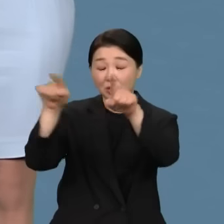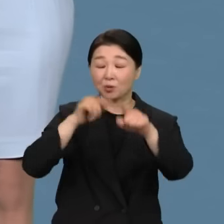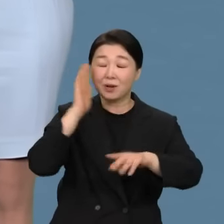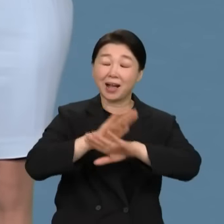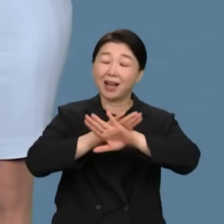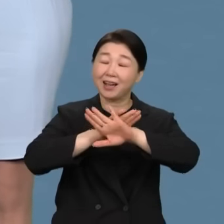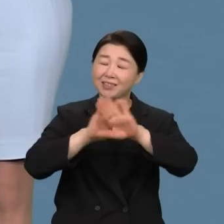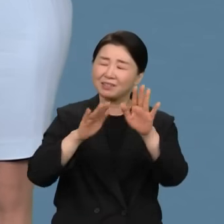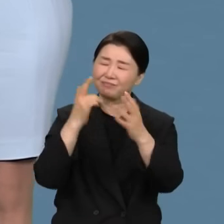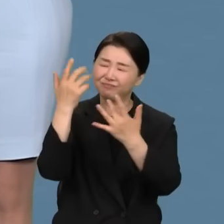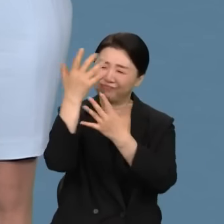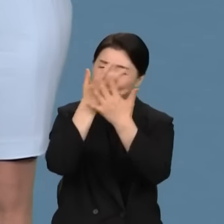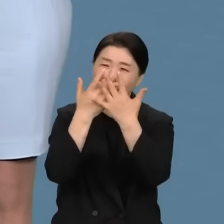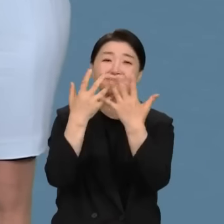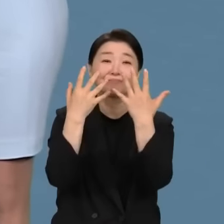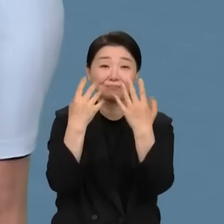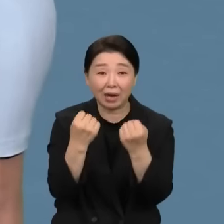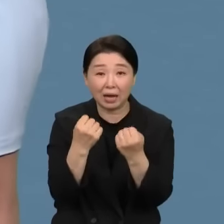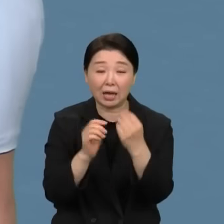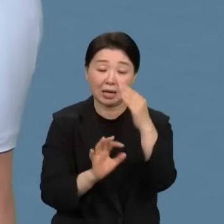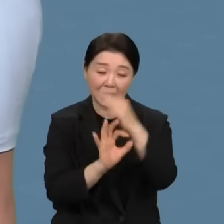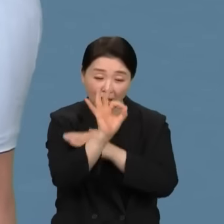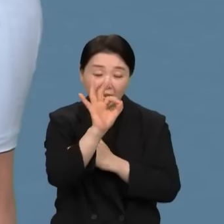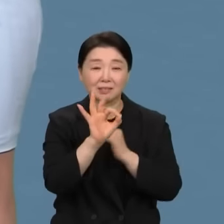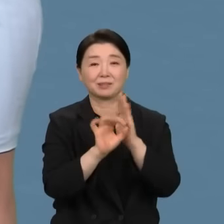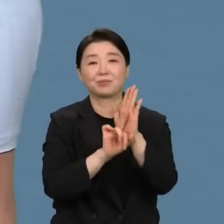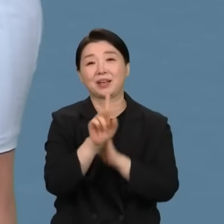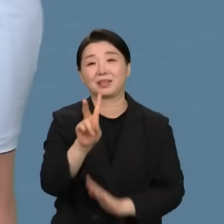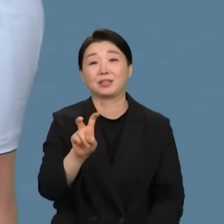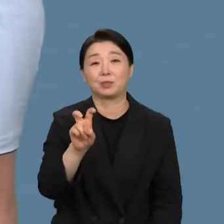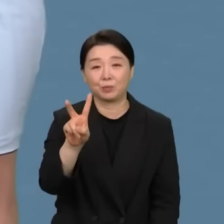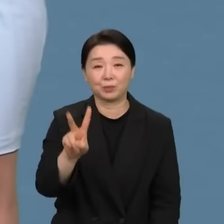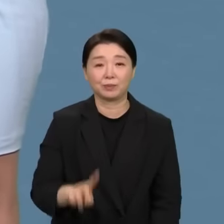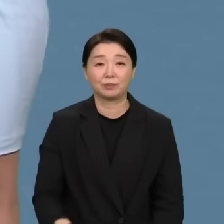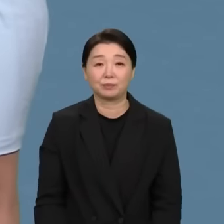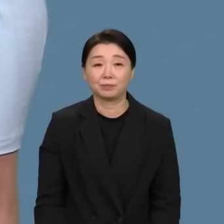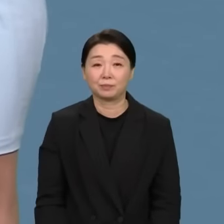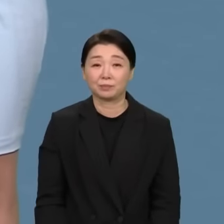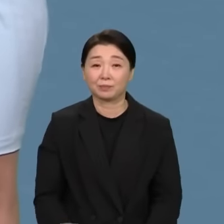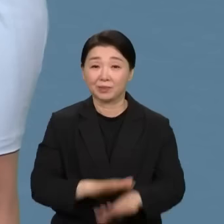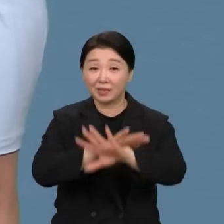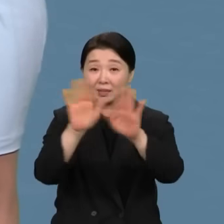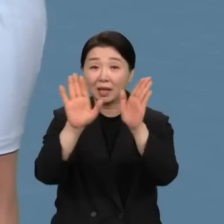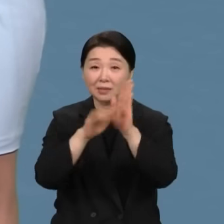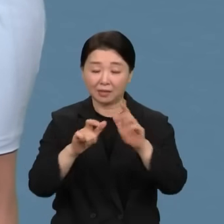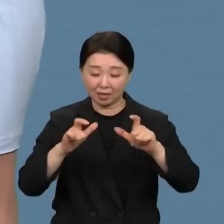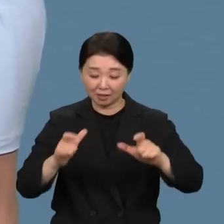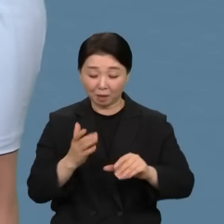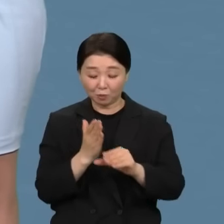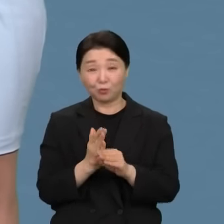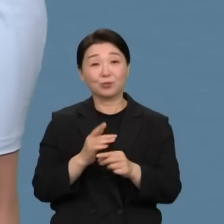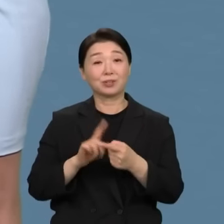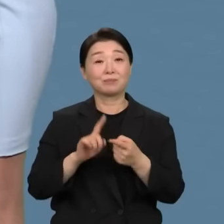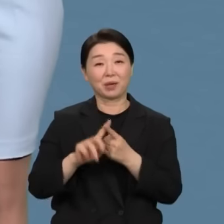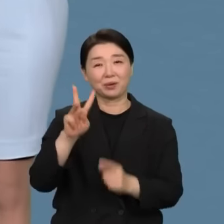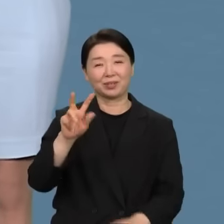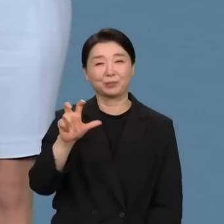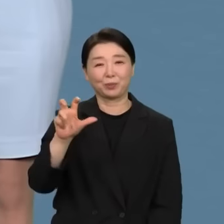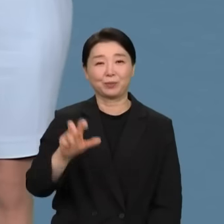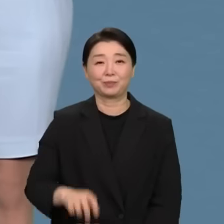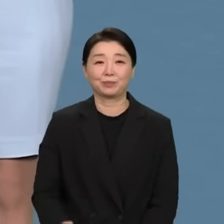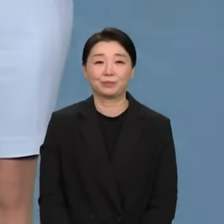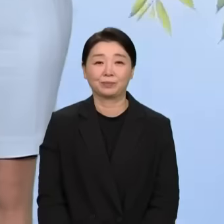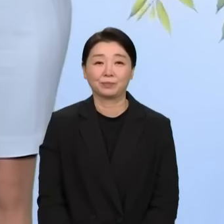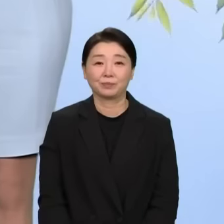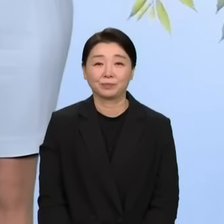하늘 표정이 흐리겠습니다. 아침 기온은 22도 안팎으로 출발하겠고요. 한낮에는 남부를 중심으로 25도 선을